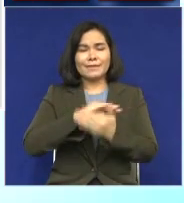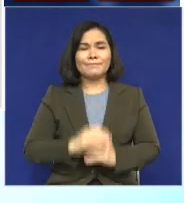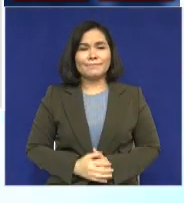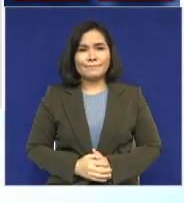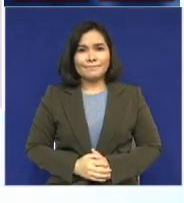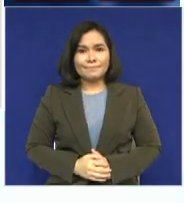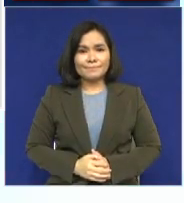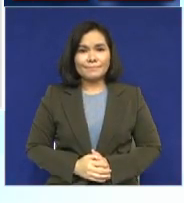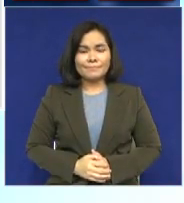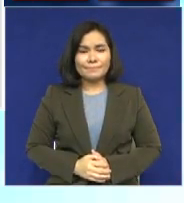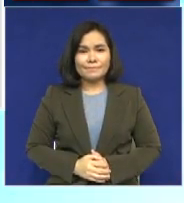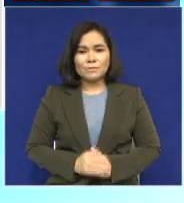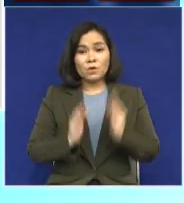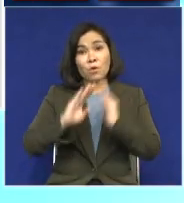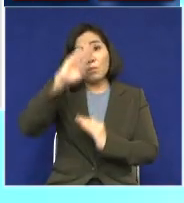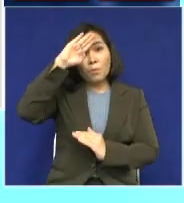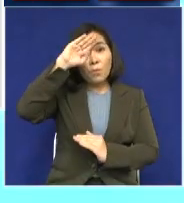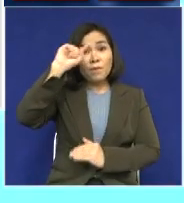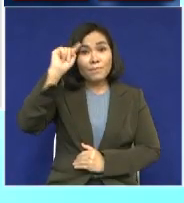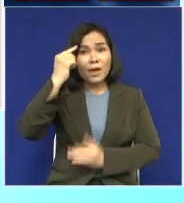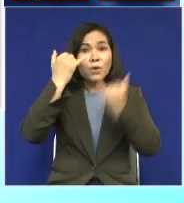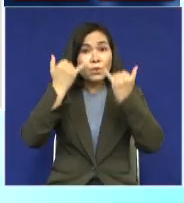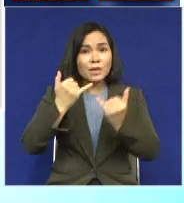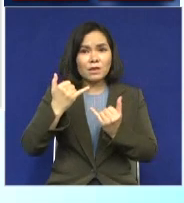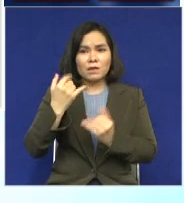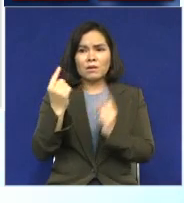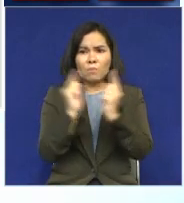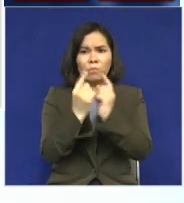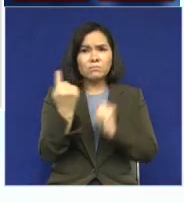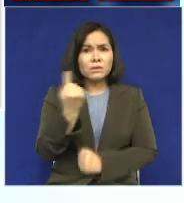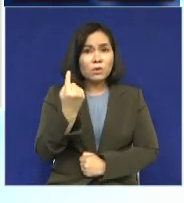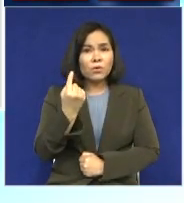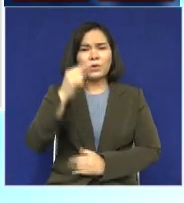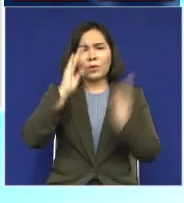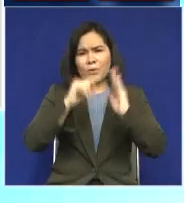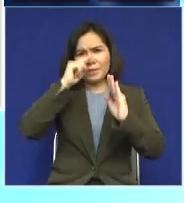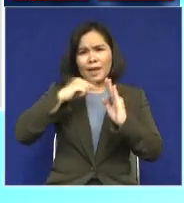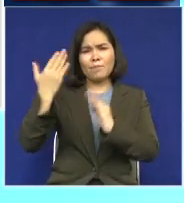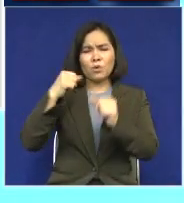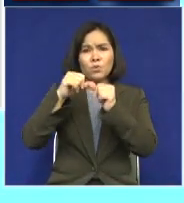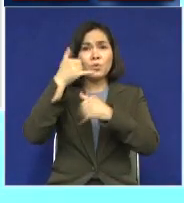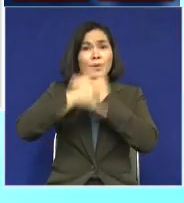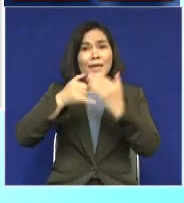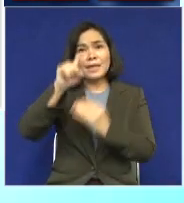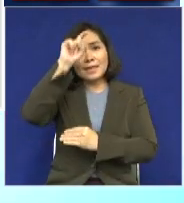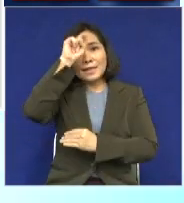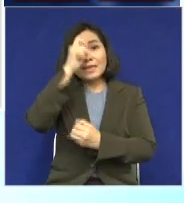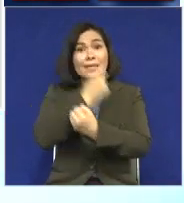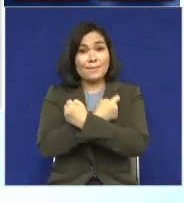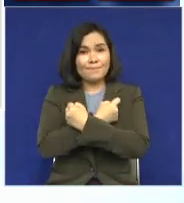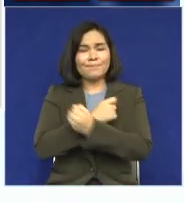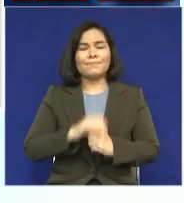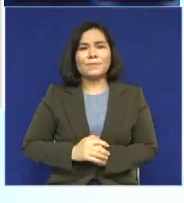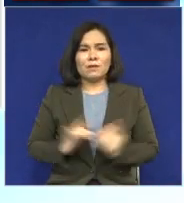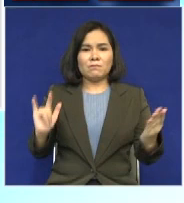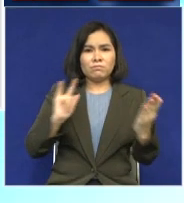สำหรับรายละเอียดของผู้ป่วยรายใหม่ในวันนี้นะคะเป็นผู้ป่วยคนไทยค่ะที่เดินทางกลับมาจากประเทศอียิปต์ค่ะเป็นเพศช